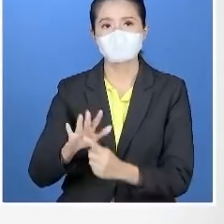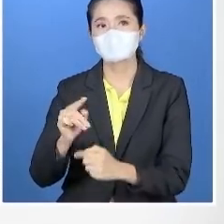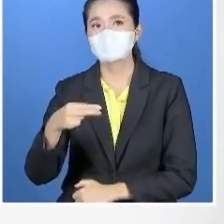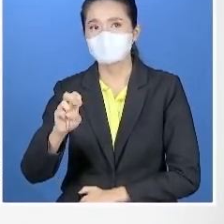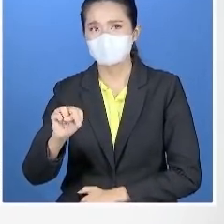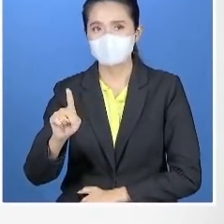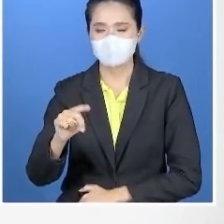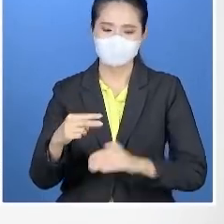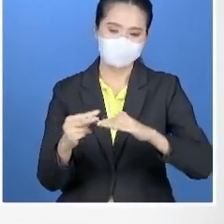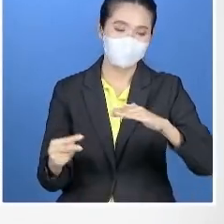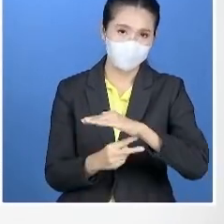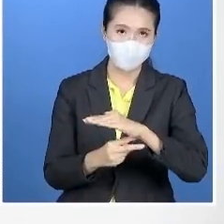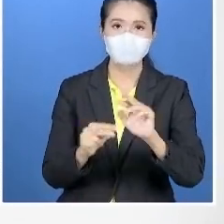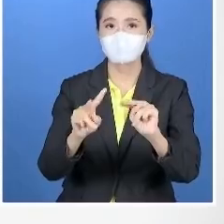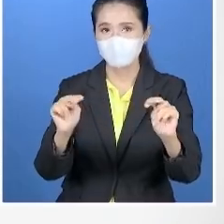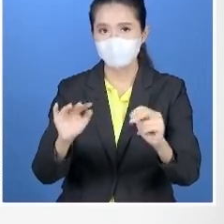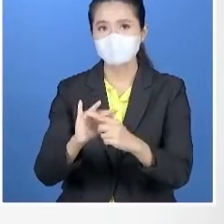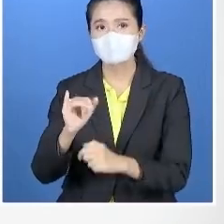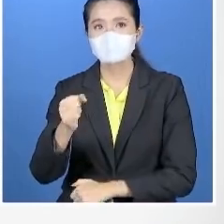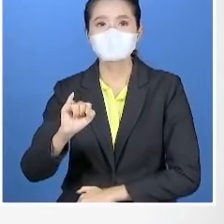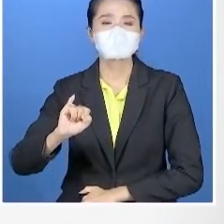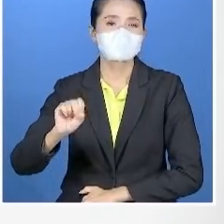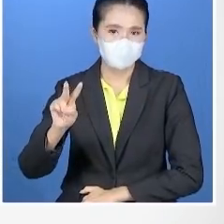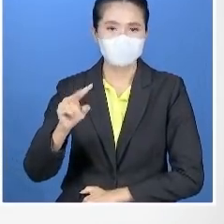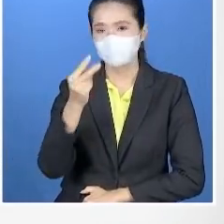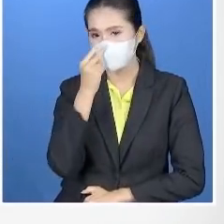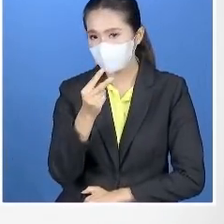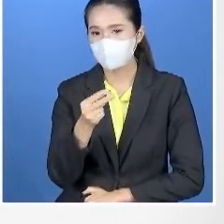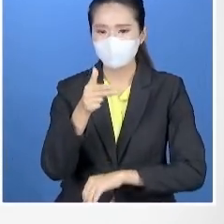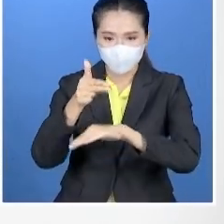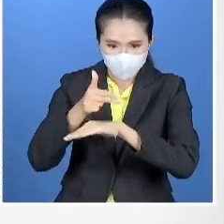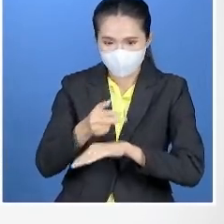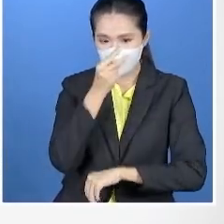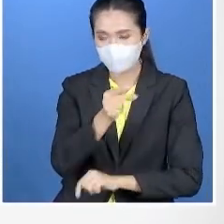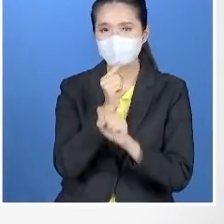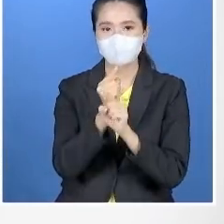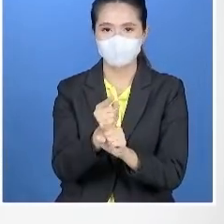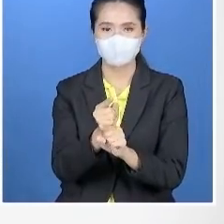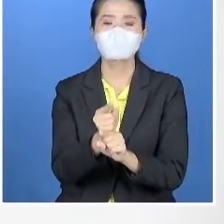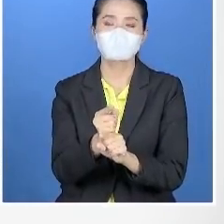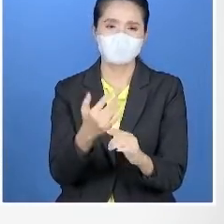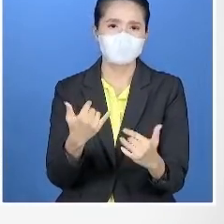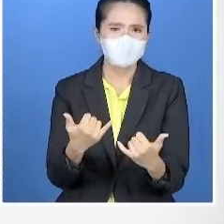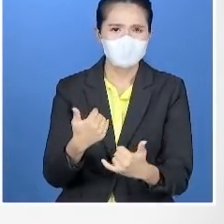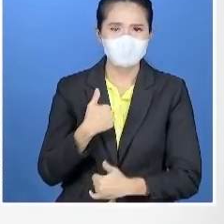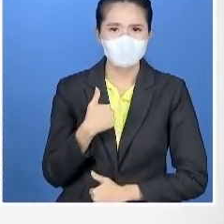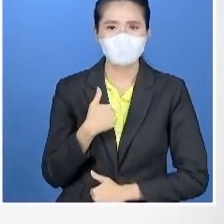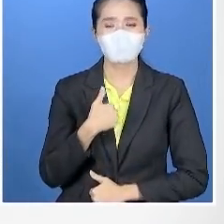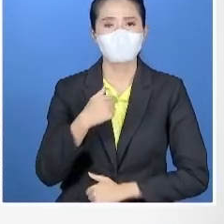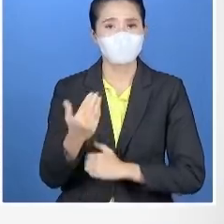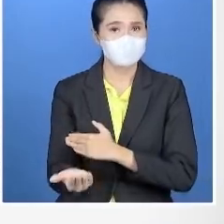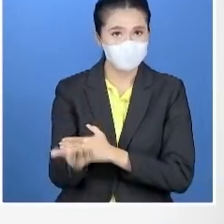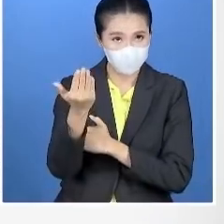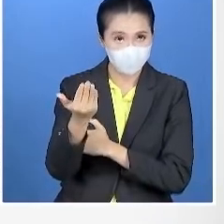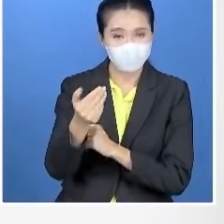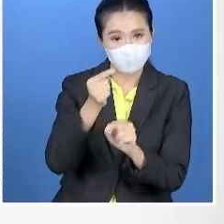มหาเจษฎาบดินทร์ที่นนทบุรีไปไล่ดูกล้องวงจรปิดตามริมแม่น้ำเจ้าพระยานะฮะ โอ้โหนี่เท่ากับว่าครึ่งวันเช้า